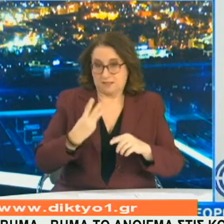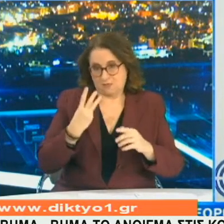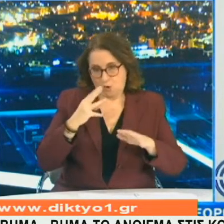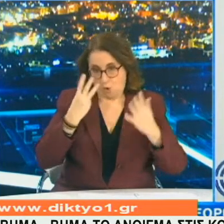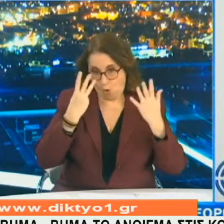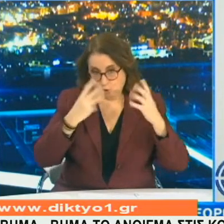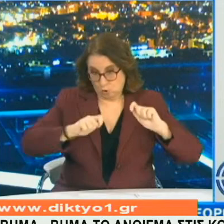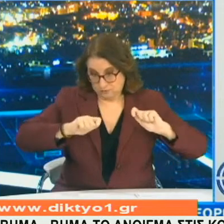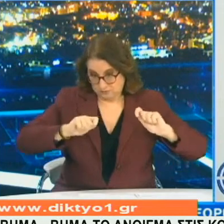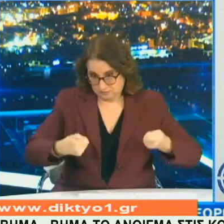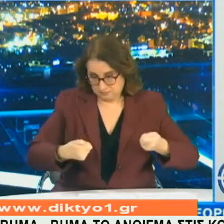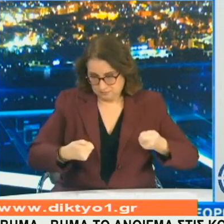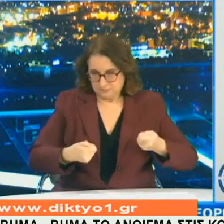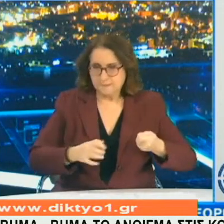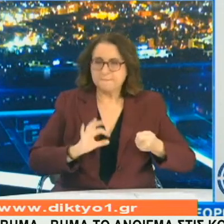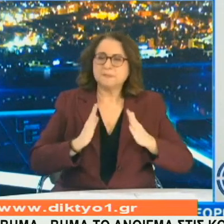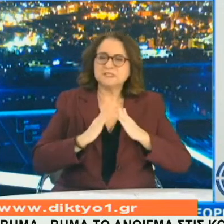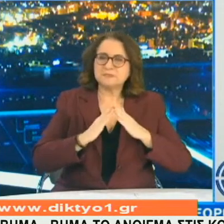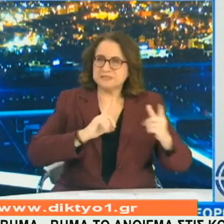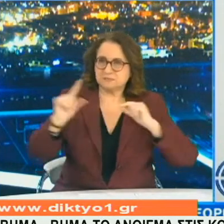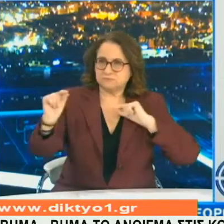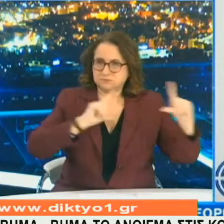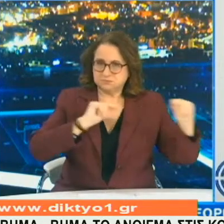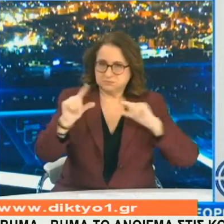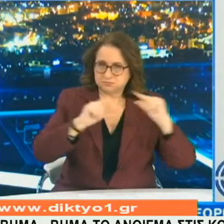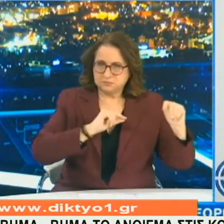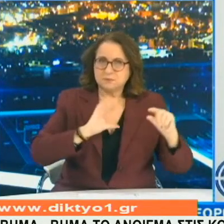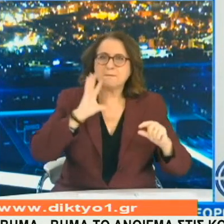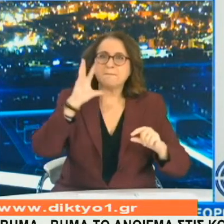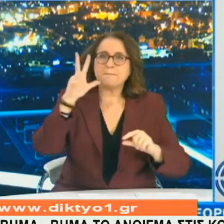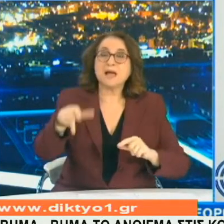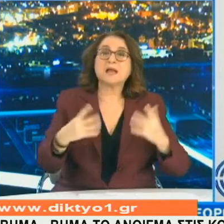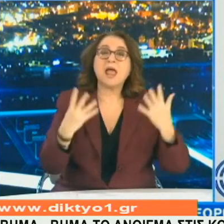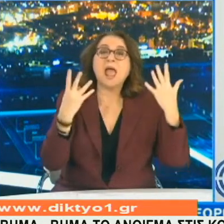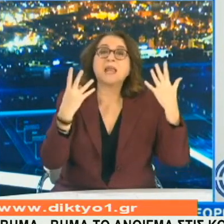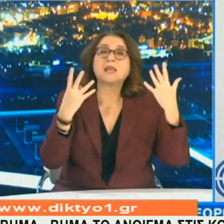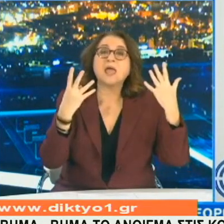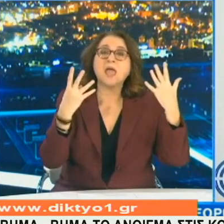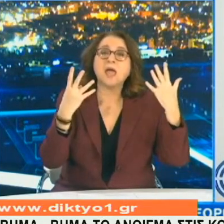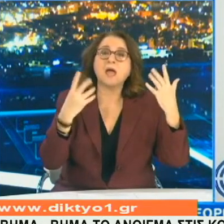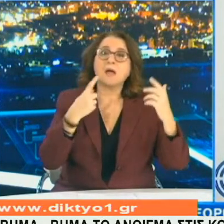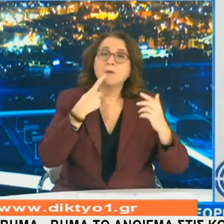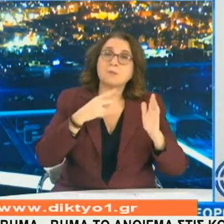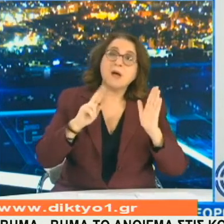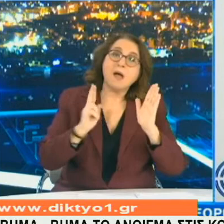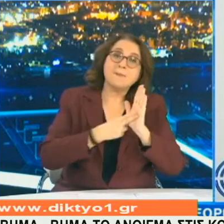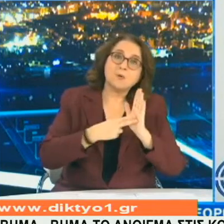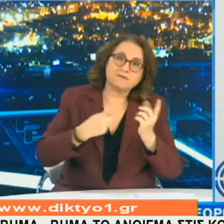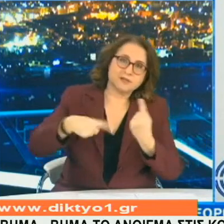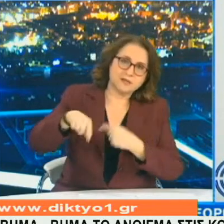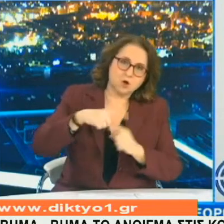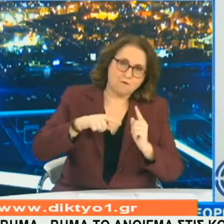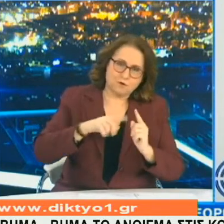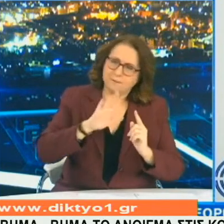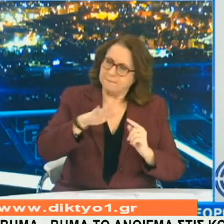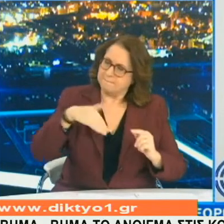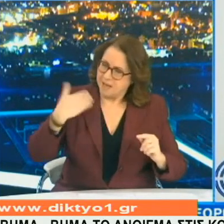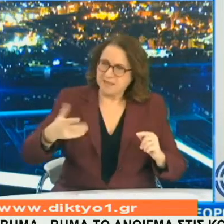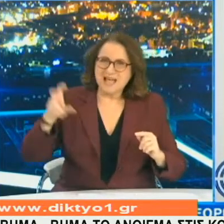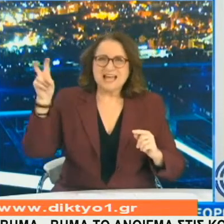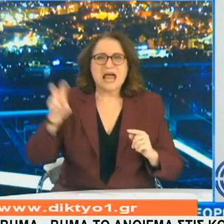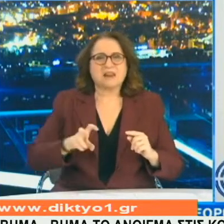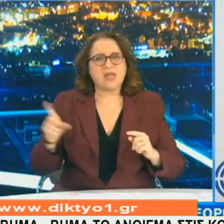τους κατά το ωράριο γενικώς της ζωής μας, που θα το εξηγήσει αναλυτικότερα ο κ. Χαρδαλιάς συνέχεια. Για να